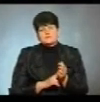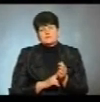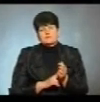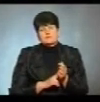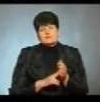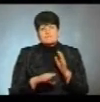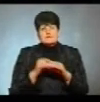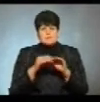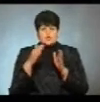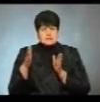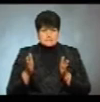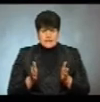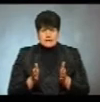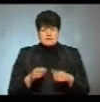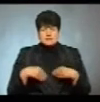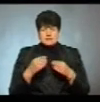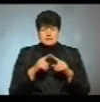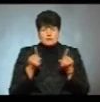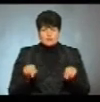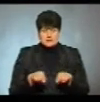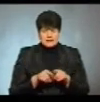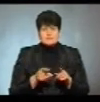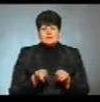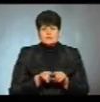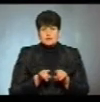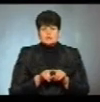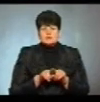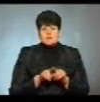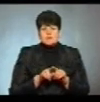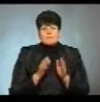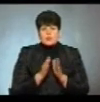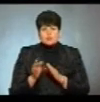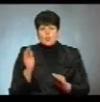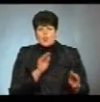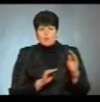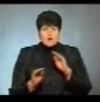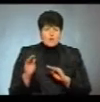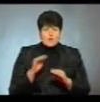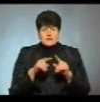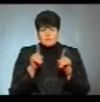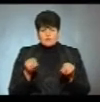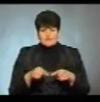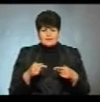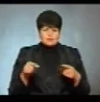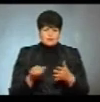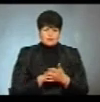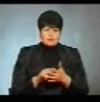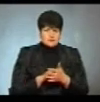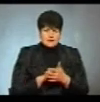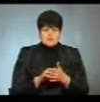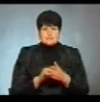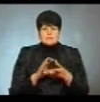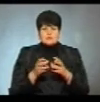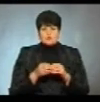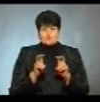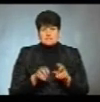виборчих скриньок, чи, відповідно, видача бюлетенів, так само, відповідно, порядок запаковування бюлетенів і іншої виборчої документації на